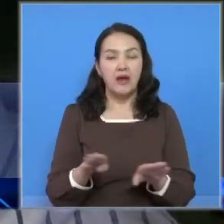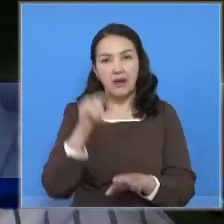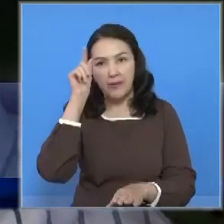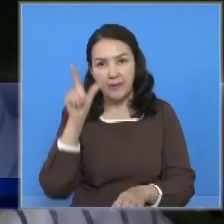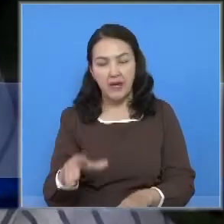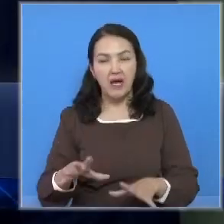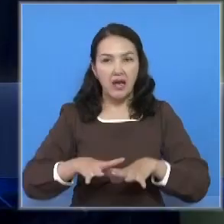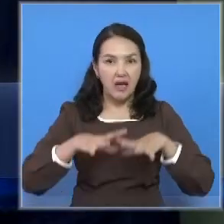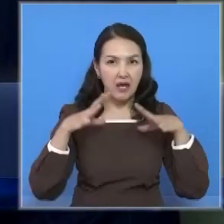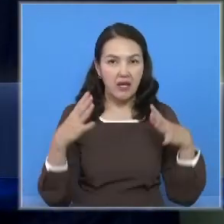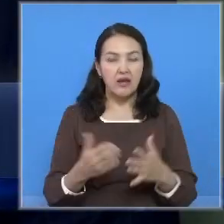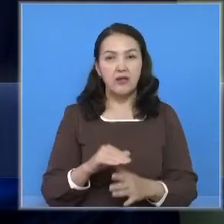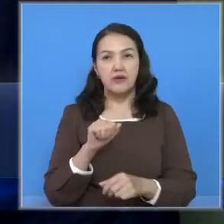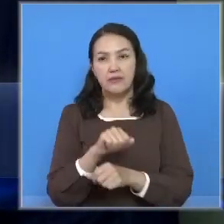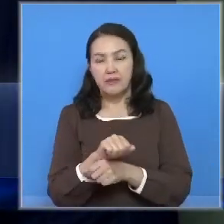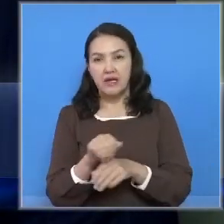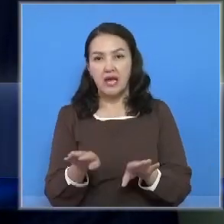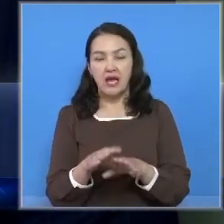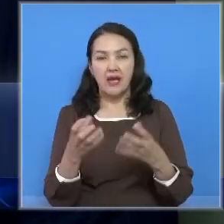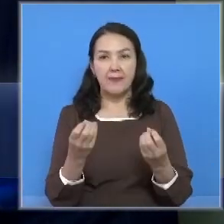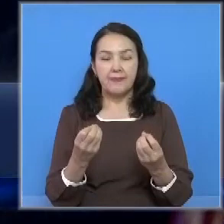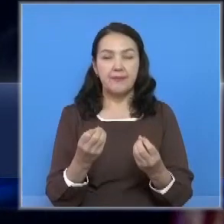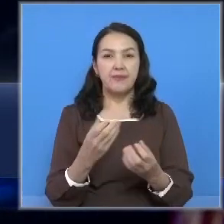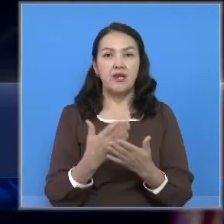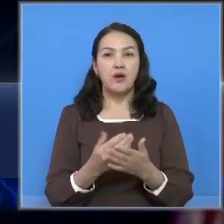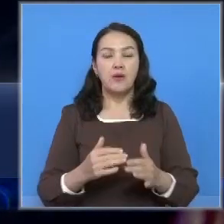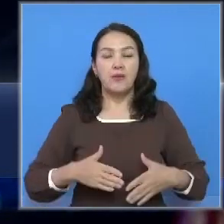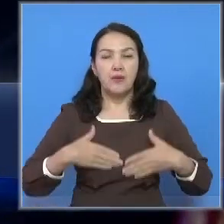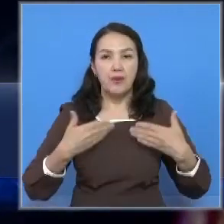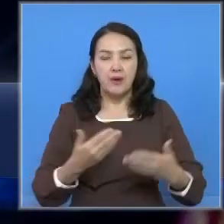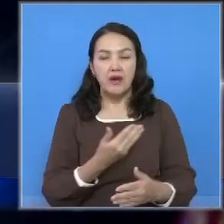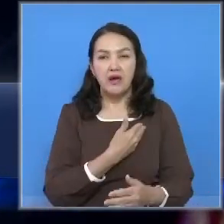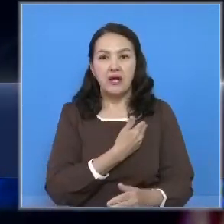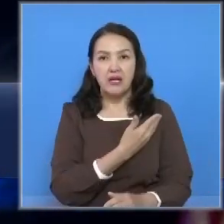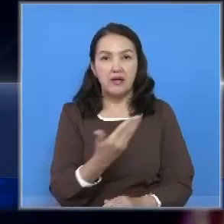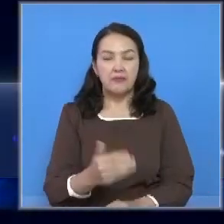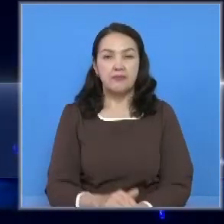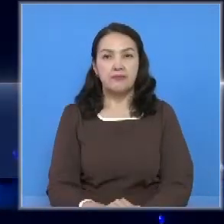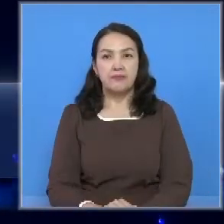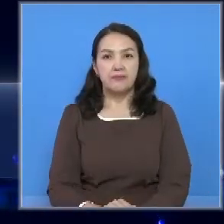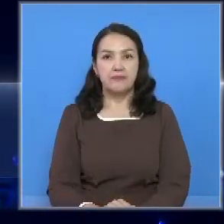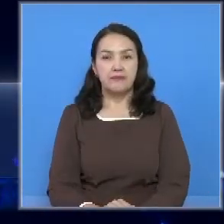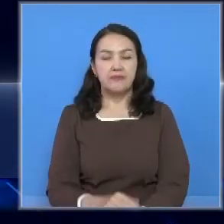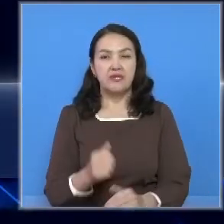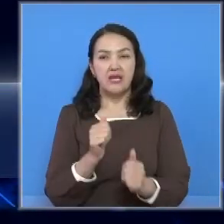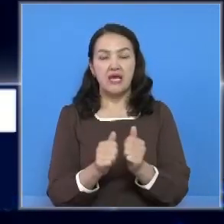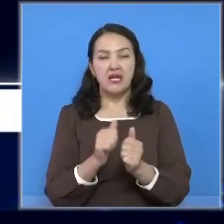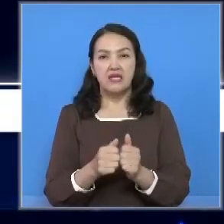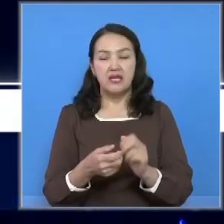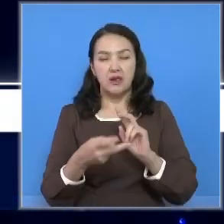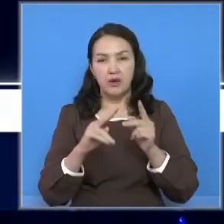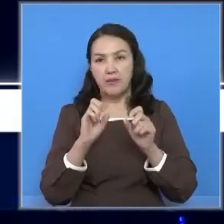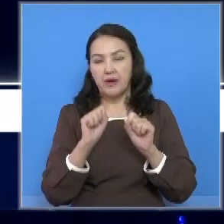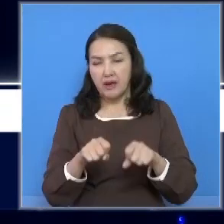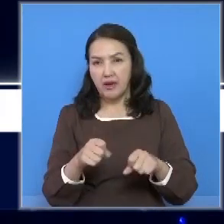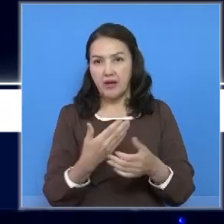зор екеніне айрықша тоқталды. Әрі жиылғандарды құттықтап тілегін білдірді. Қоғамның талғамы әр кезінде өзгеруі мүмкін. Десек